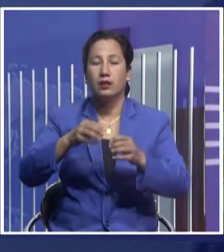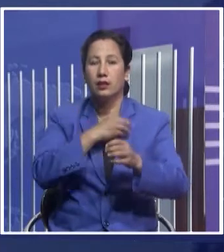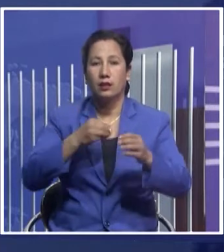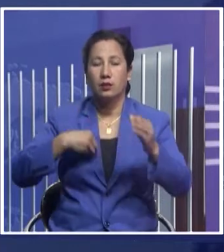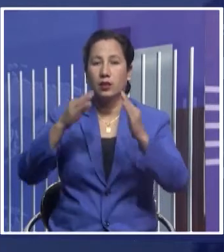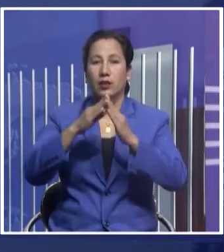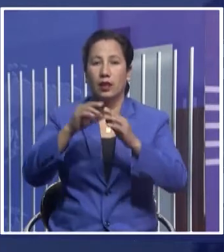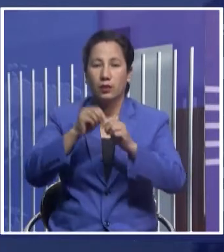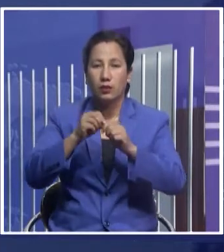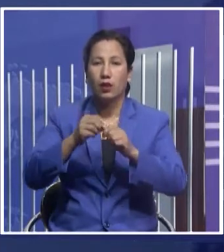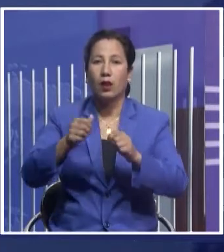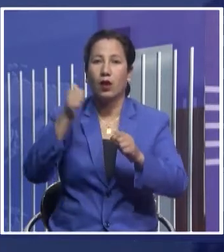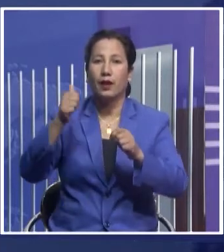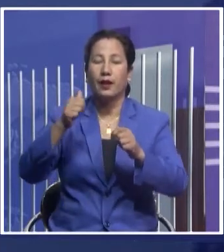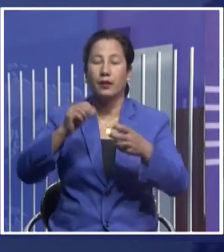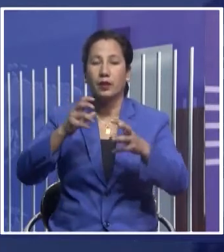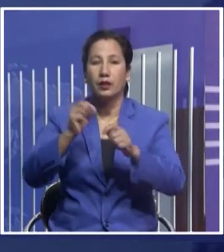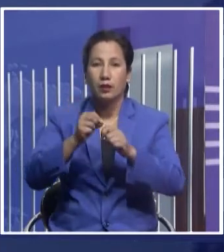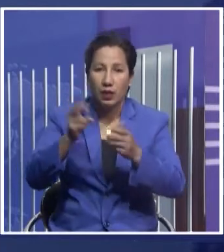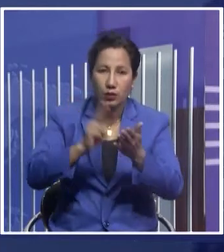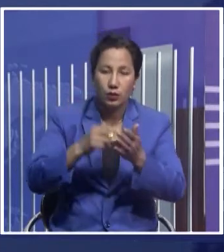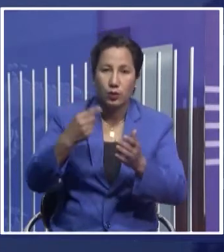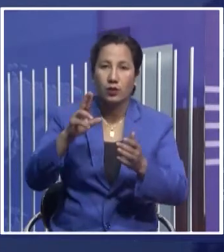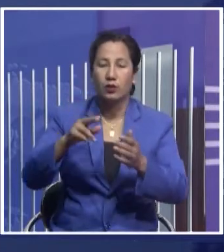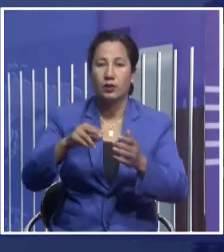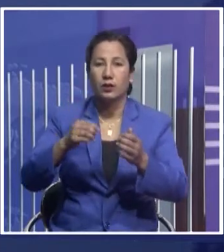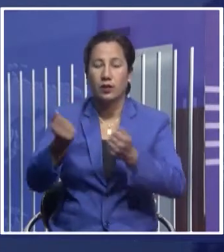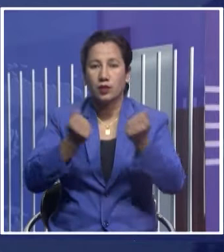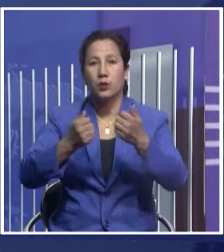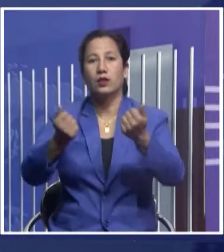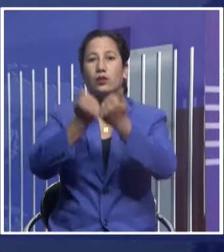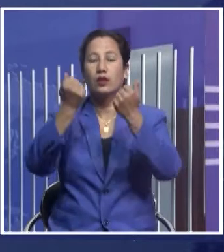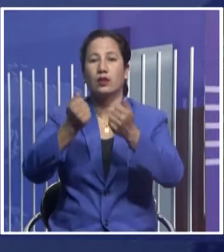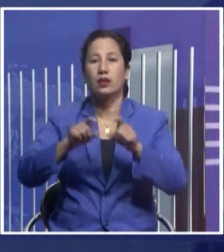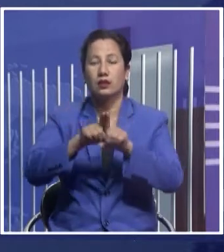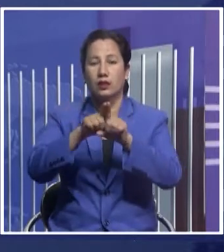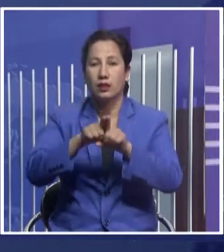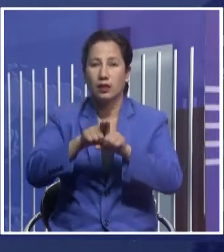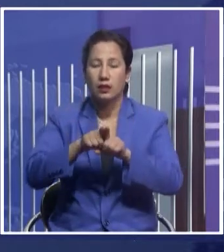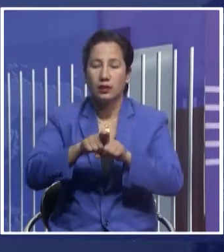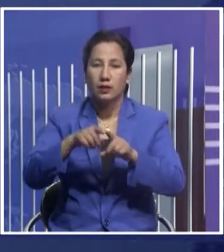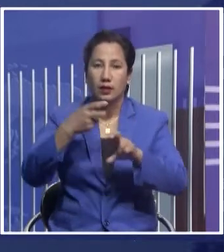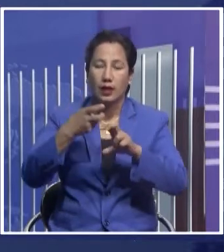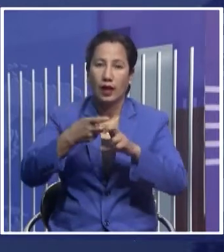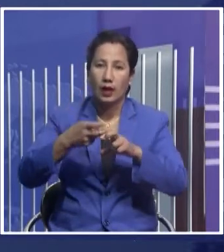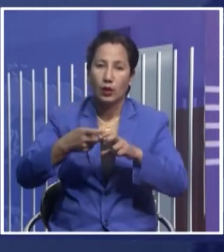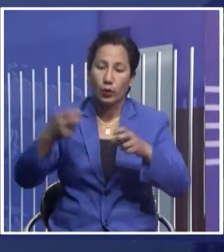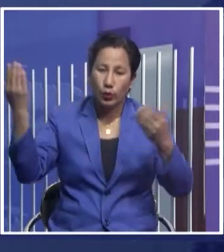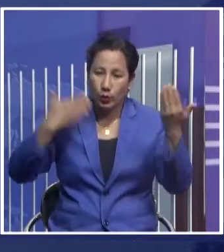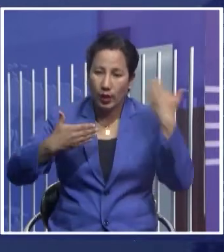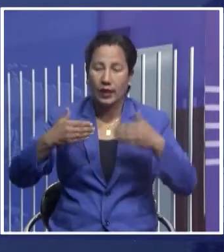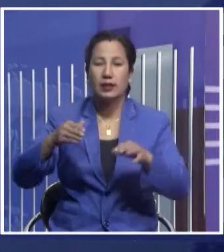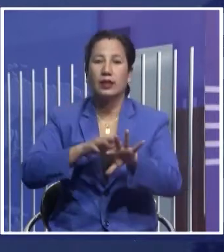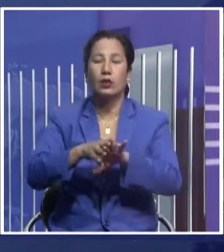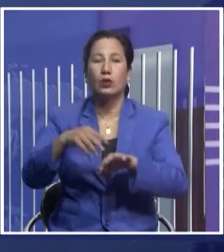सहित अन्य पूर्वाधार निर्माणको काम थालिएको छ सवारी दुर्घटनाका साथै गम्भीर प्रकारको चोटपटक लागेकाहरूको